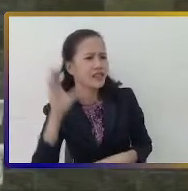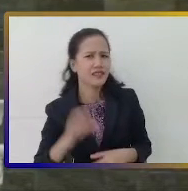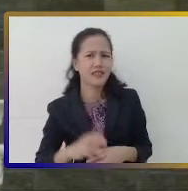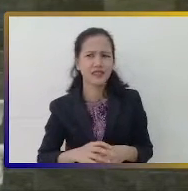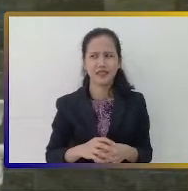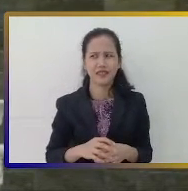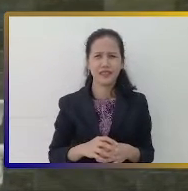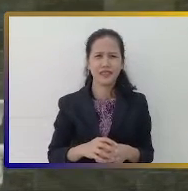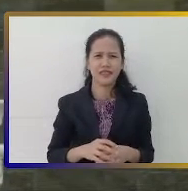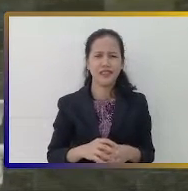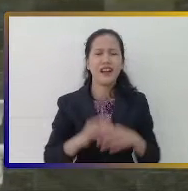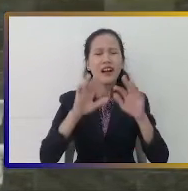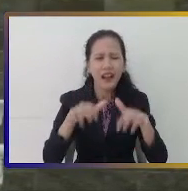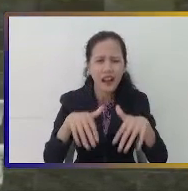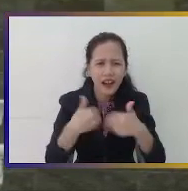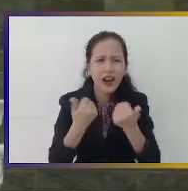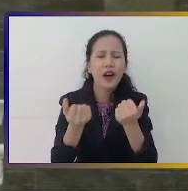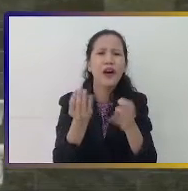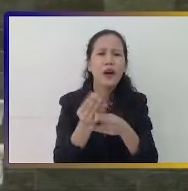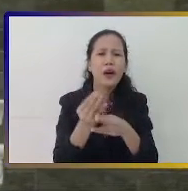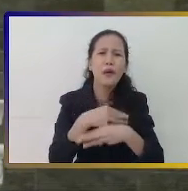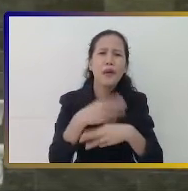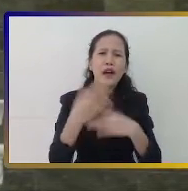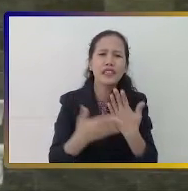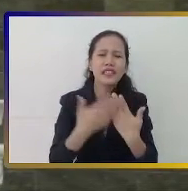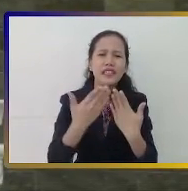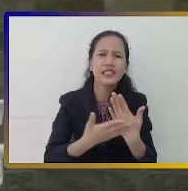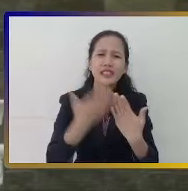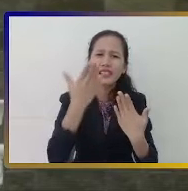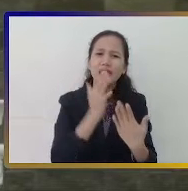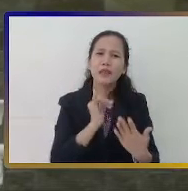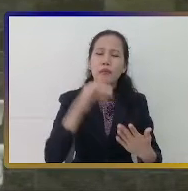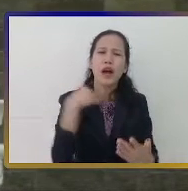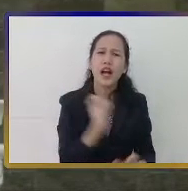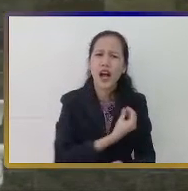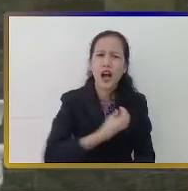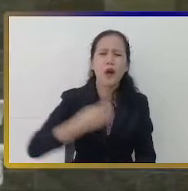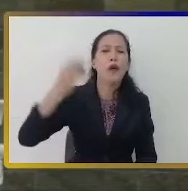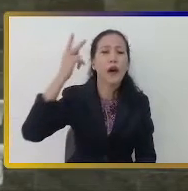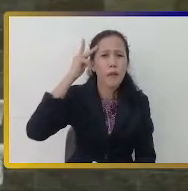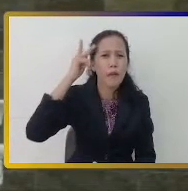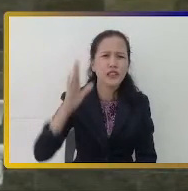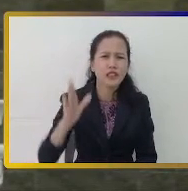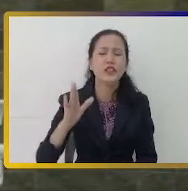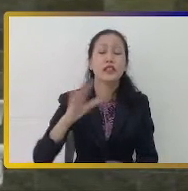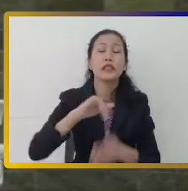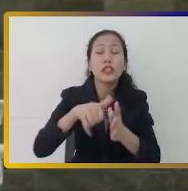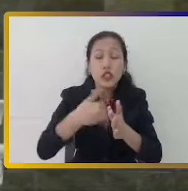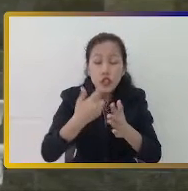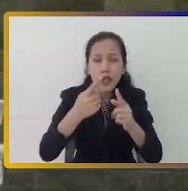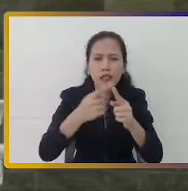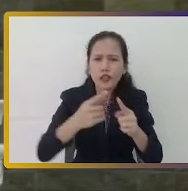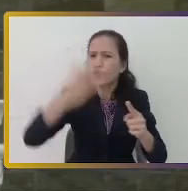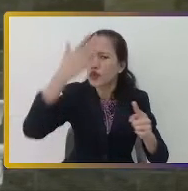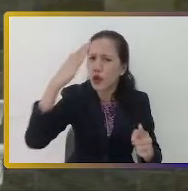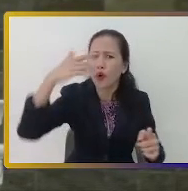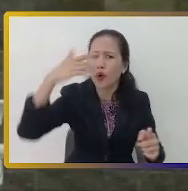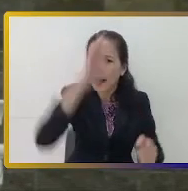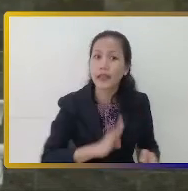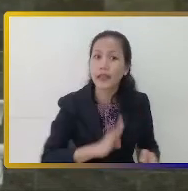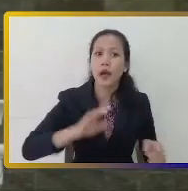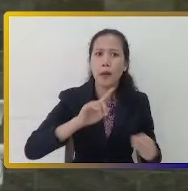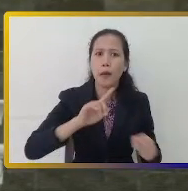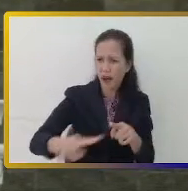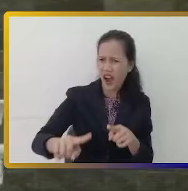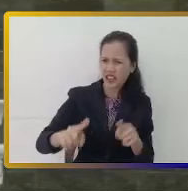Gaano pinadali sa inyo ng pastor po natin para mapakilala ang Diyos, pero ang umiiral pa rin ay yung katamaran